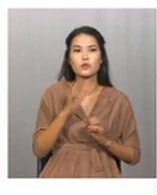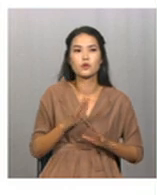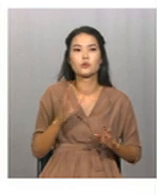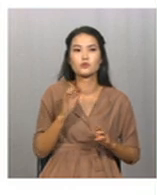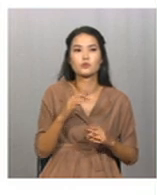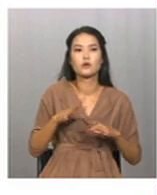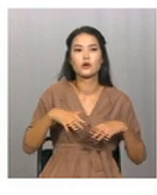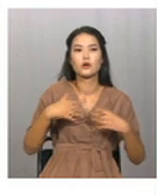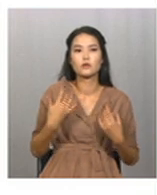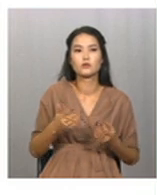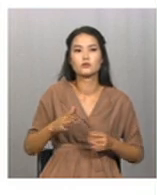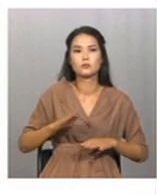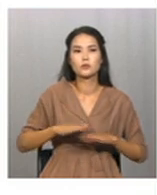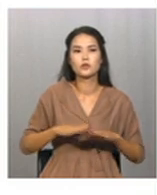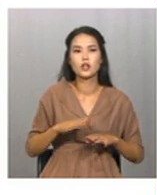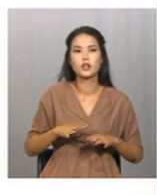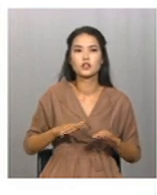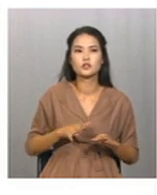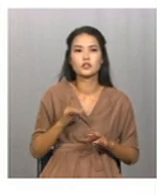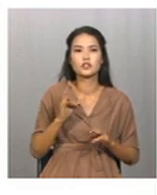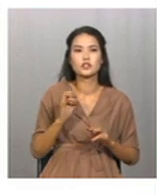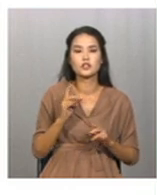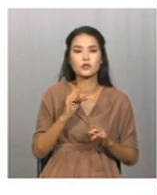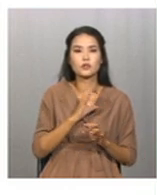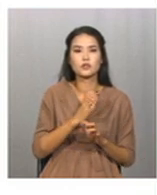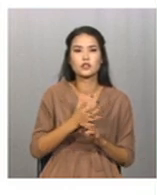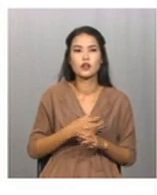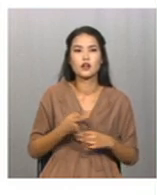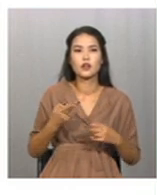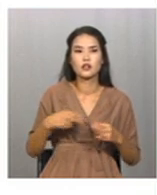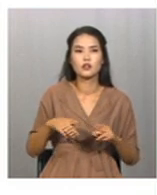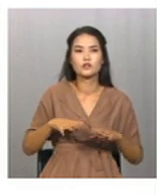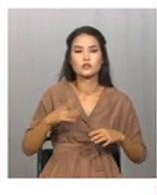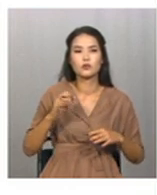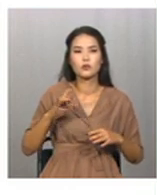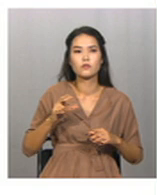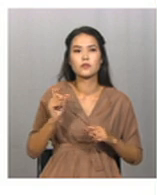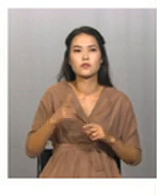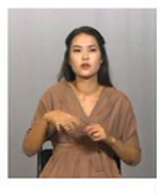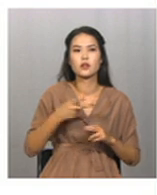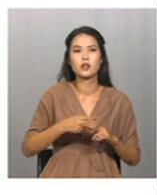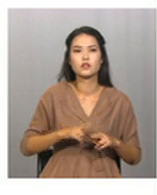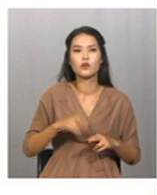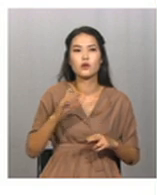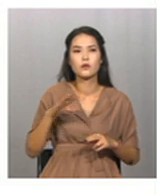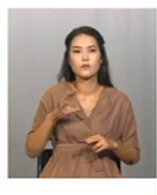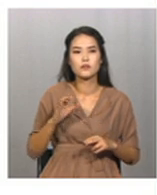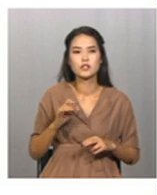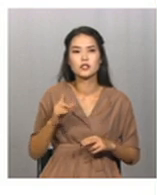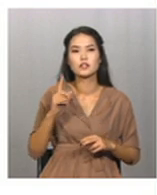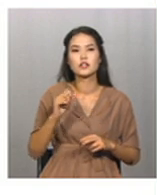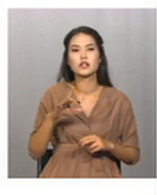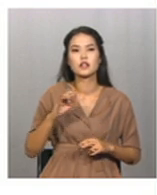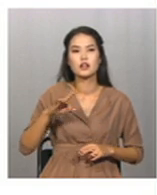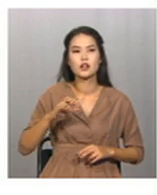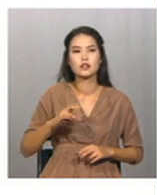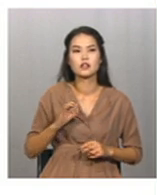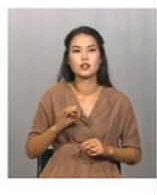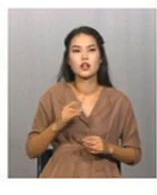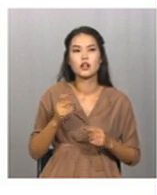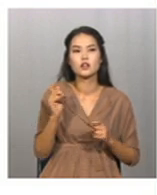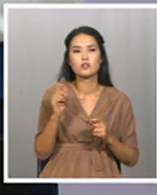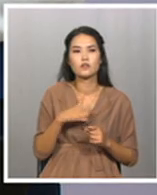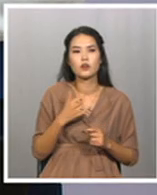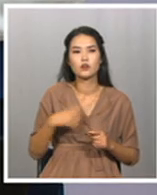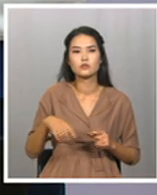только огромную массу, движимую некой силой. Для Толстого народ – это и офицеры, генералы, и